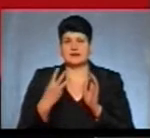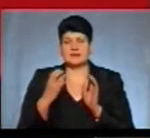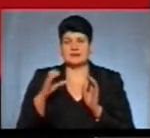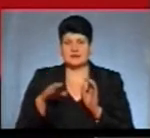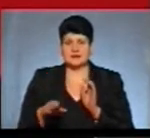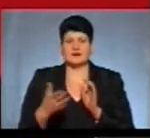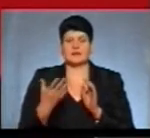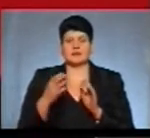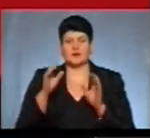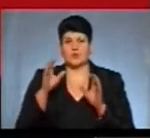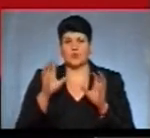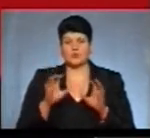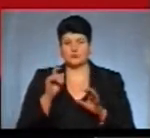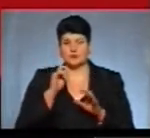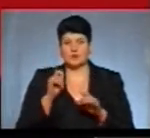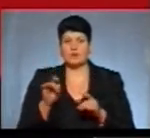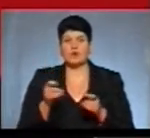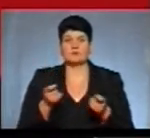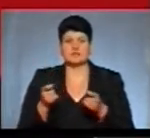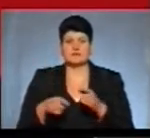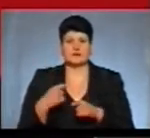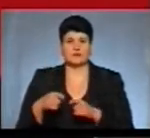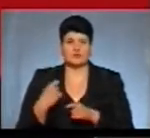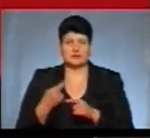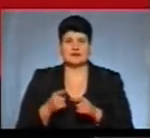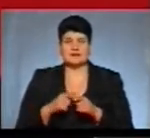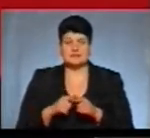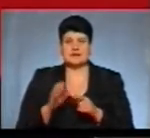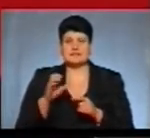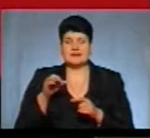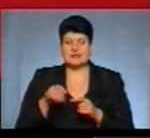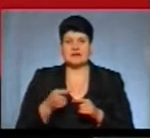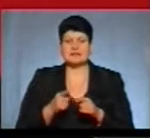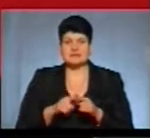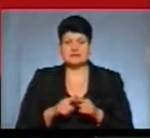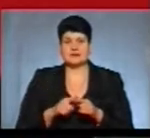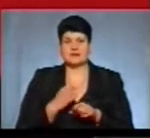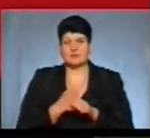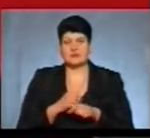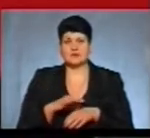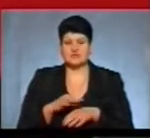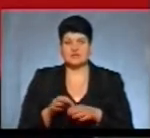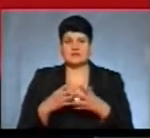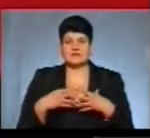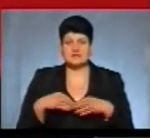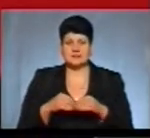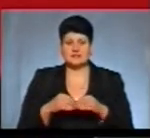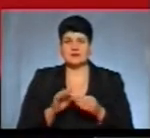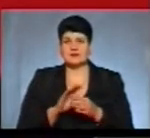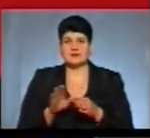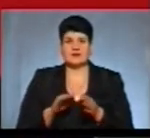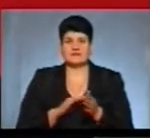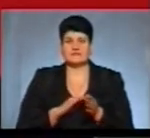2 Кодексу України про адміністративні правопорушення. Це стаття – це вчинення насильства в сім'ї, невиконання захисного припису